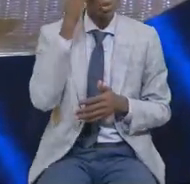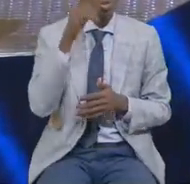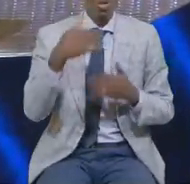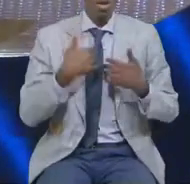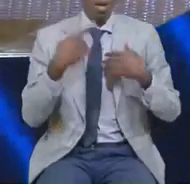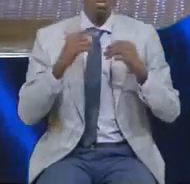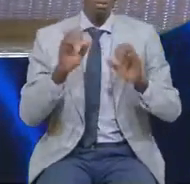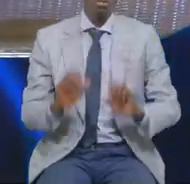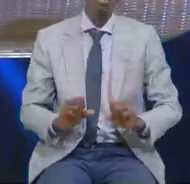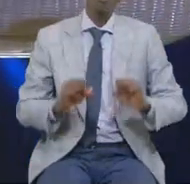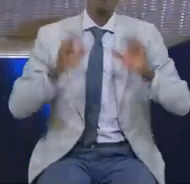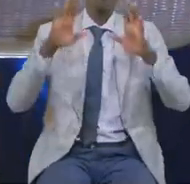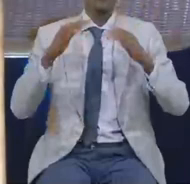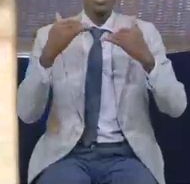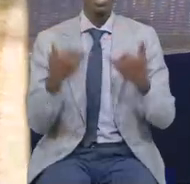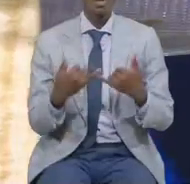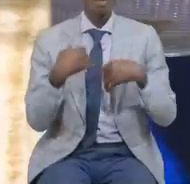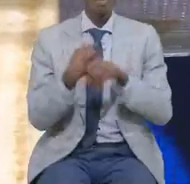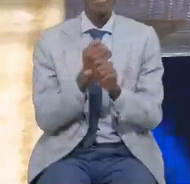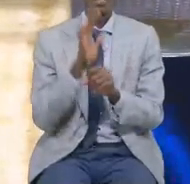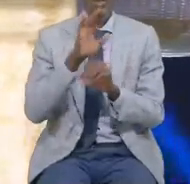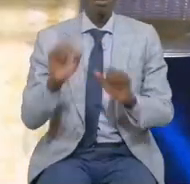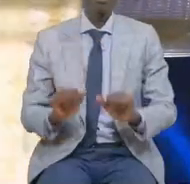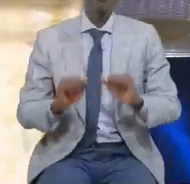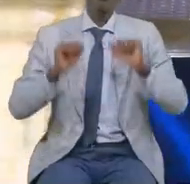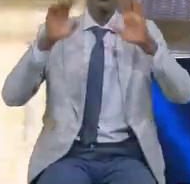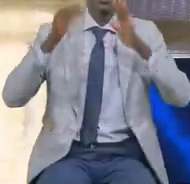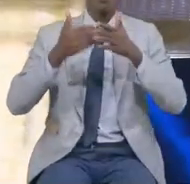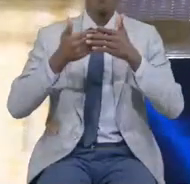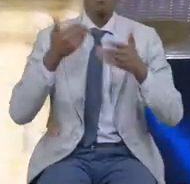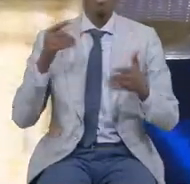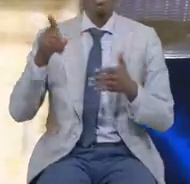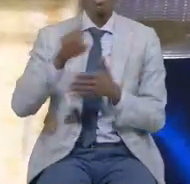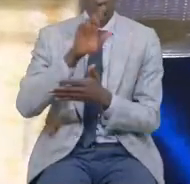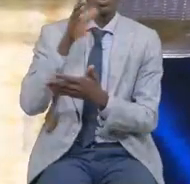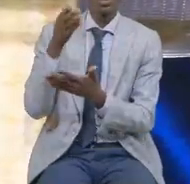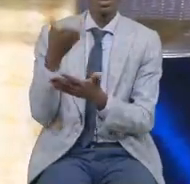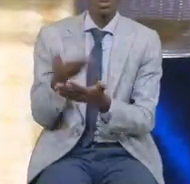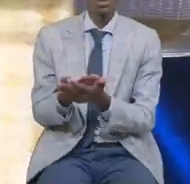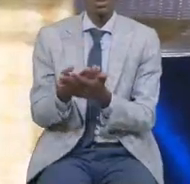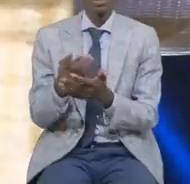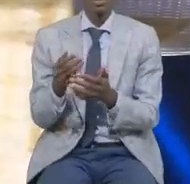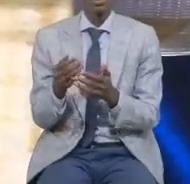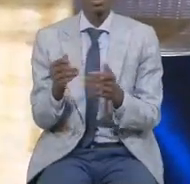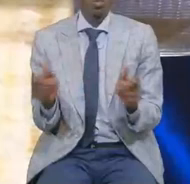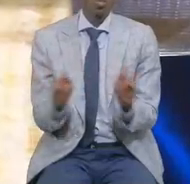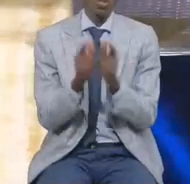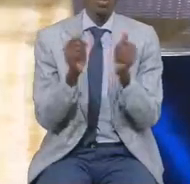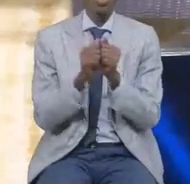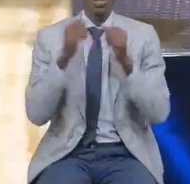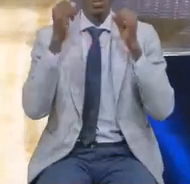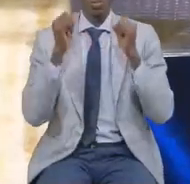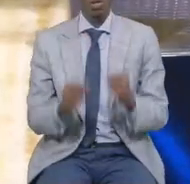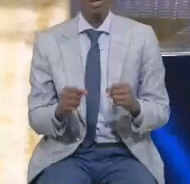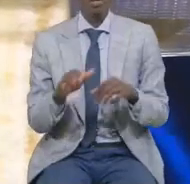Au fait, faites votre consécration avant de rencontrer les gens puissants de ce monde, les tyrans